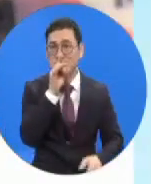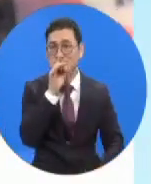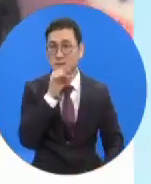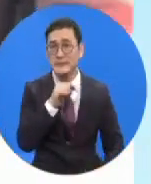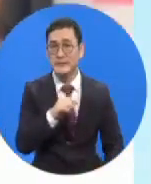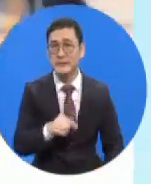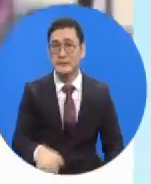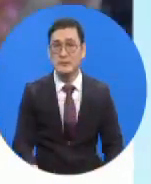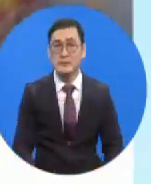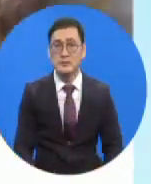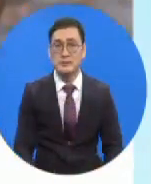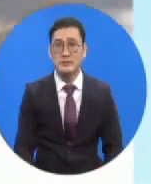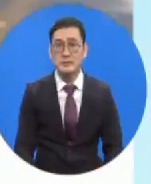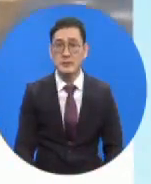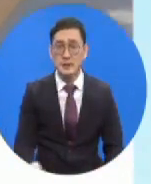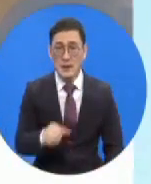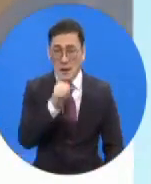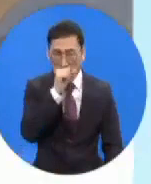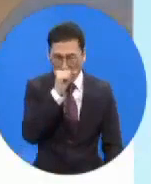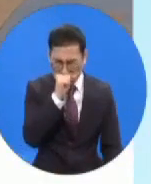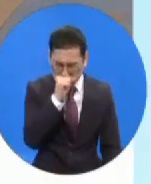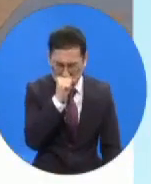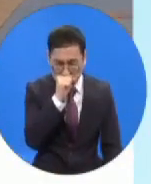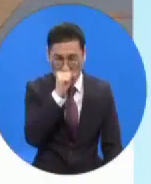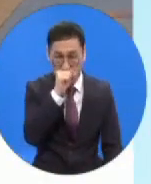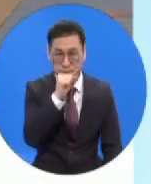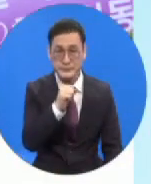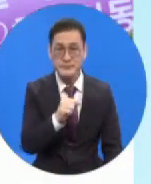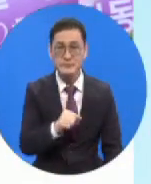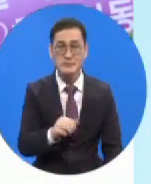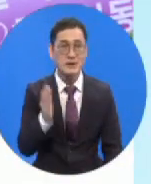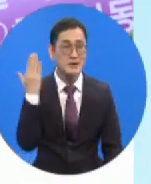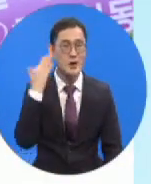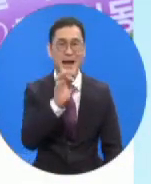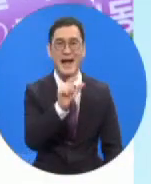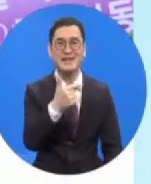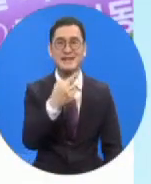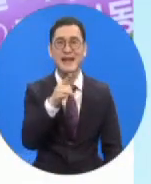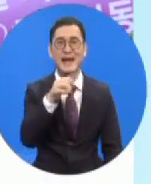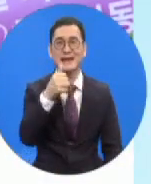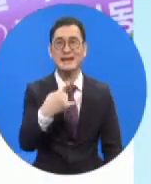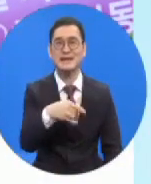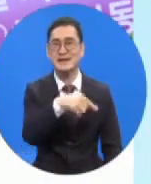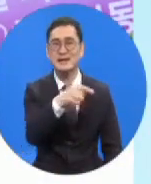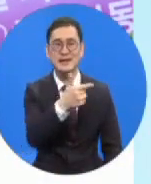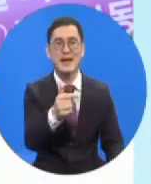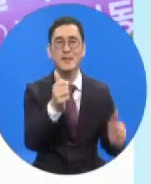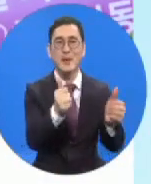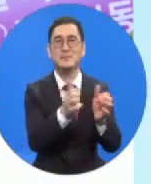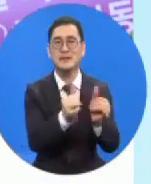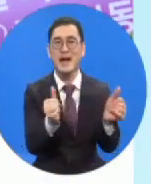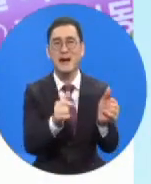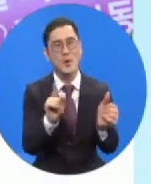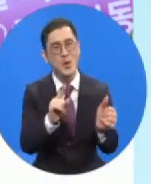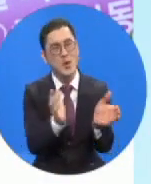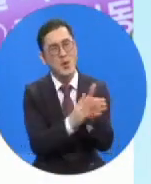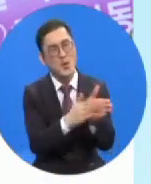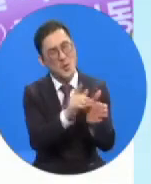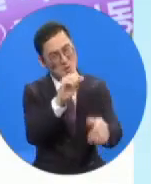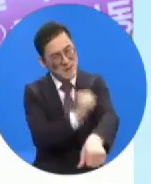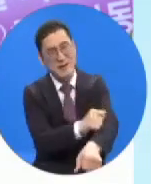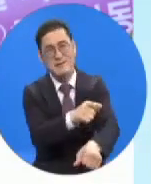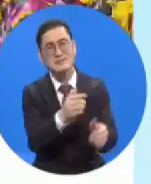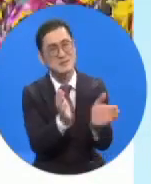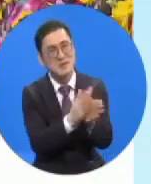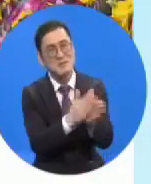전 안대희 대법관 때부터 그랬거든요. 그때 이제 한나라당 차태기 사건 수사를 하면서 국민검사라고 이름이 높아지면서 안대희 대법관 때 화한 보냈었고